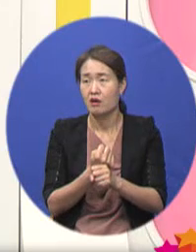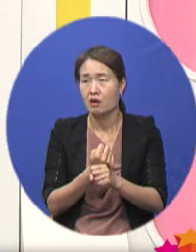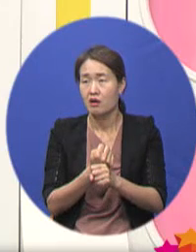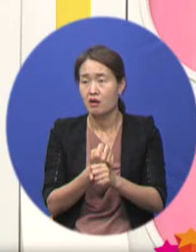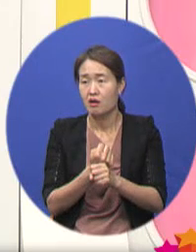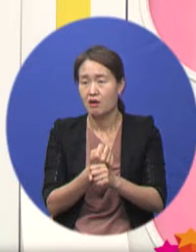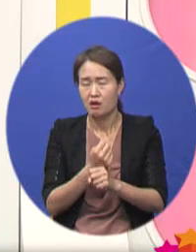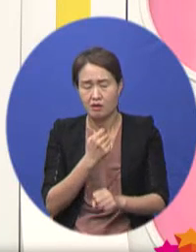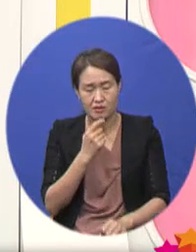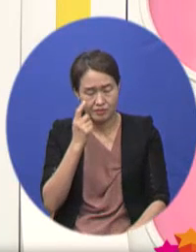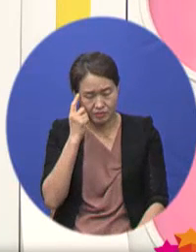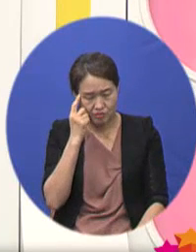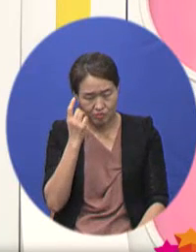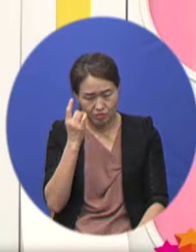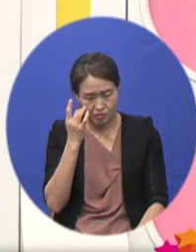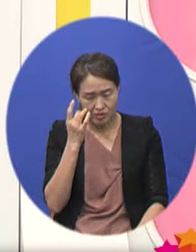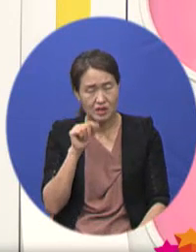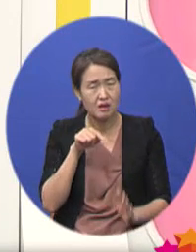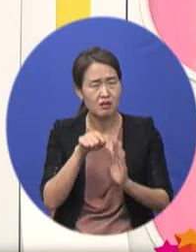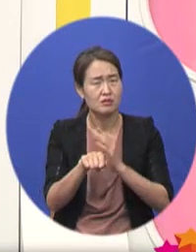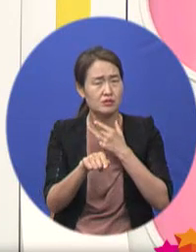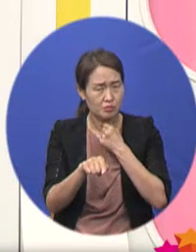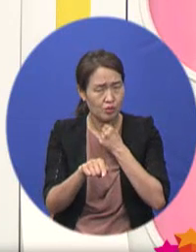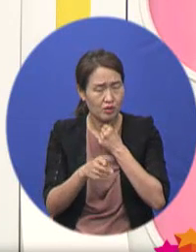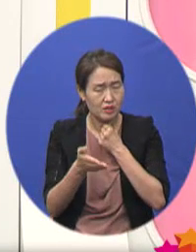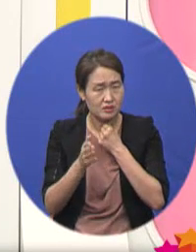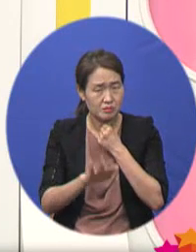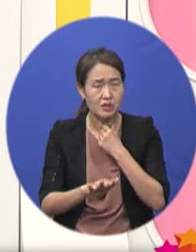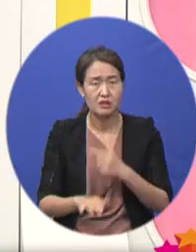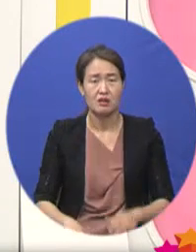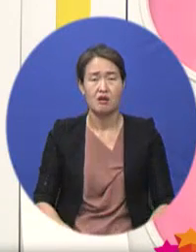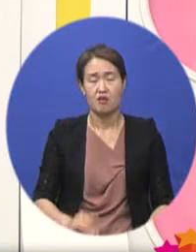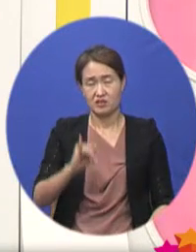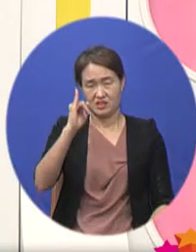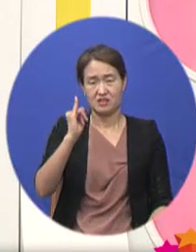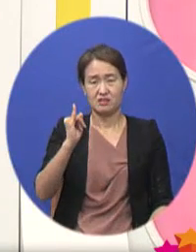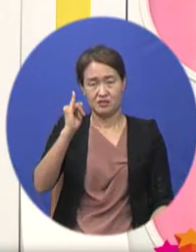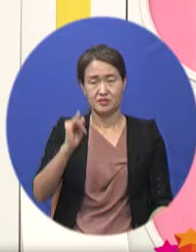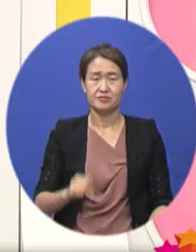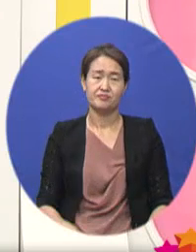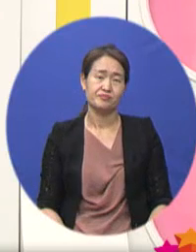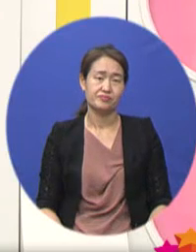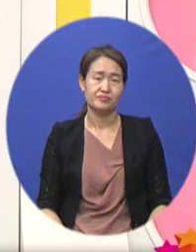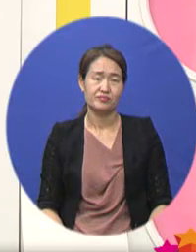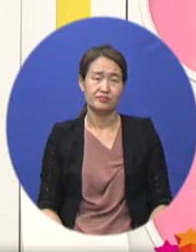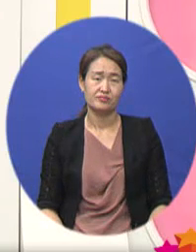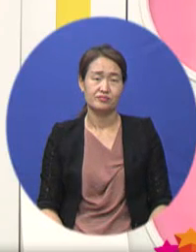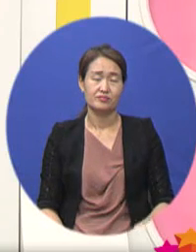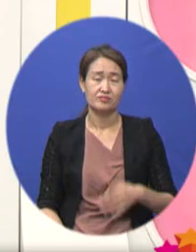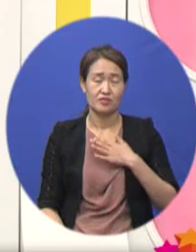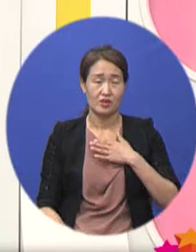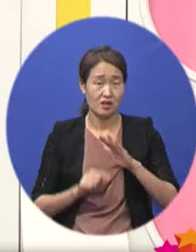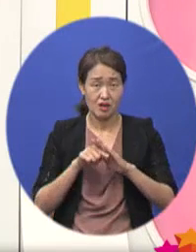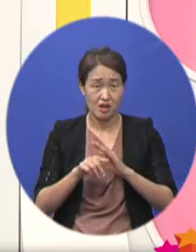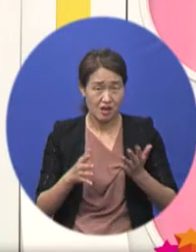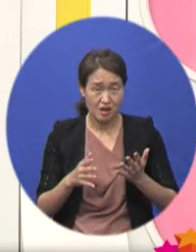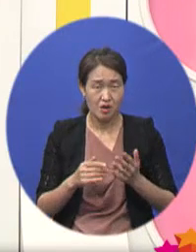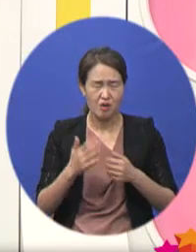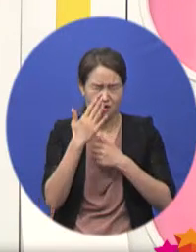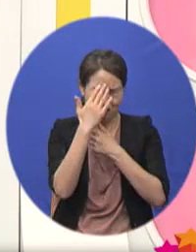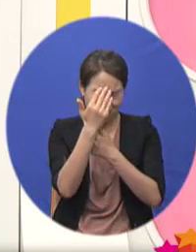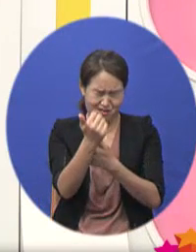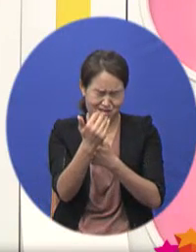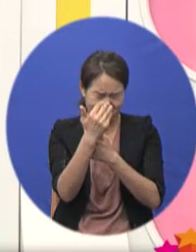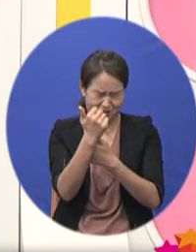제가 원래는 가고 싶었는데 하도 네. 그 언니가 네. 아 내가 못 오니까 오라고 하다가